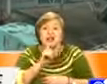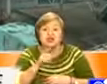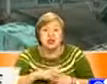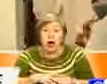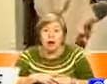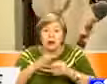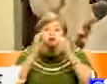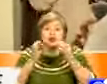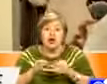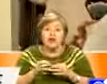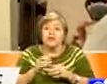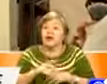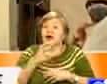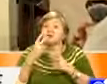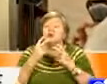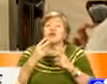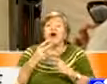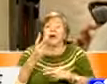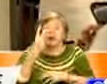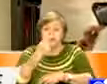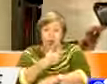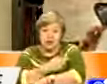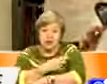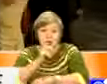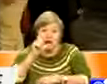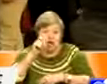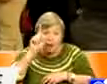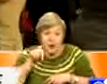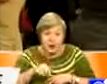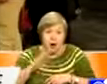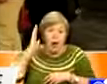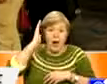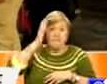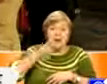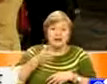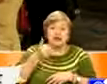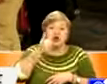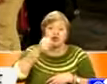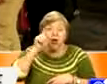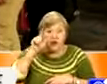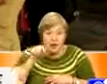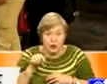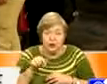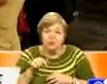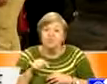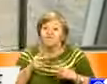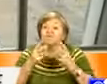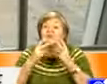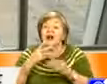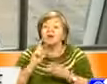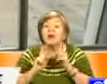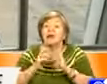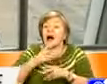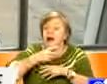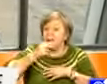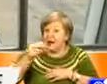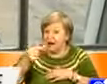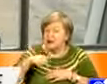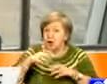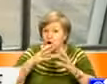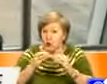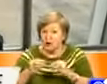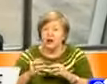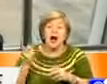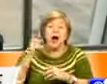cu 2 doze, doar 7 luni, iar în Belgia doar 6 luni. Asta e valabil dacă plecați de aici către țările